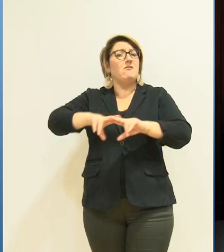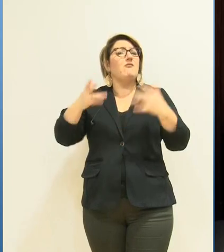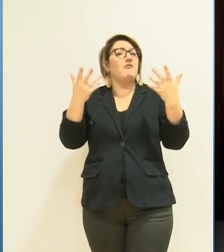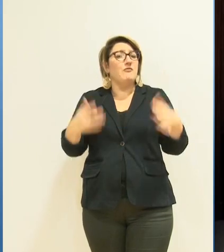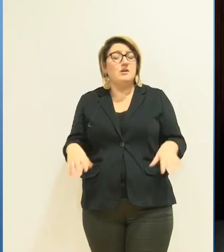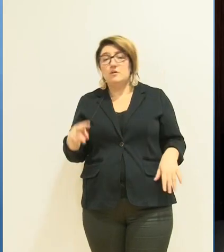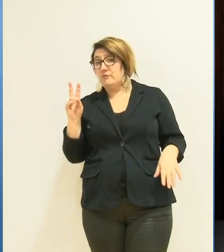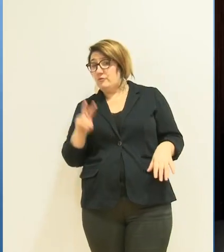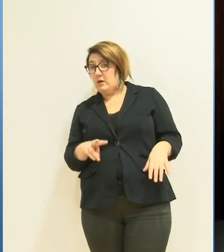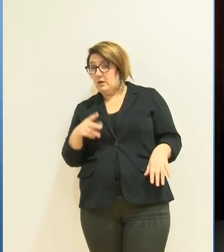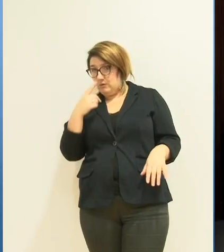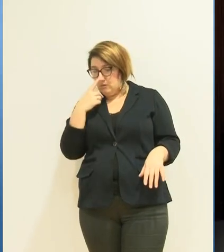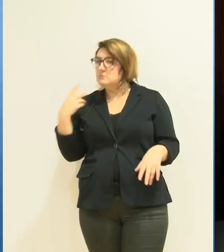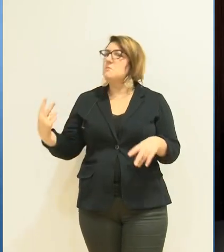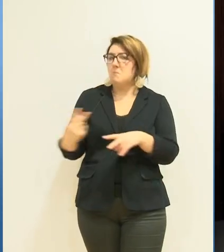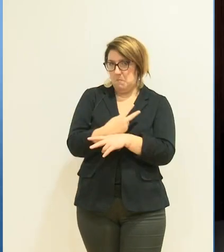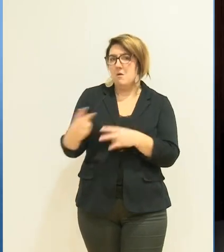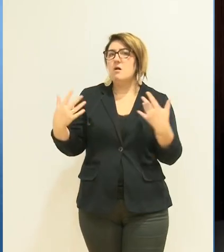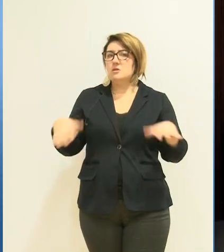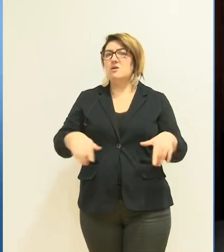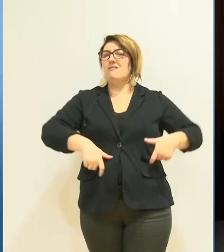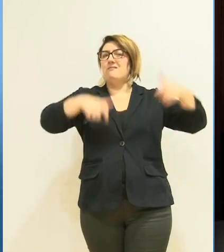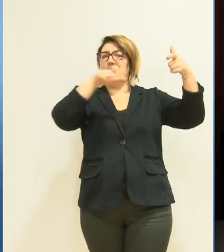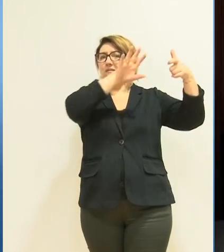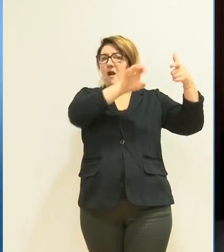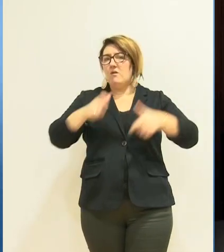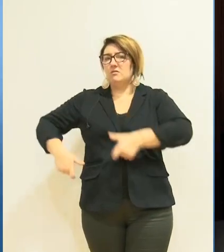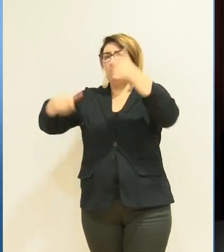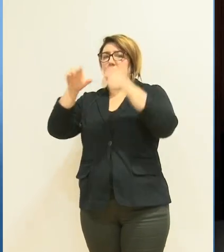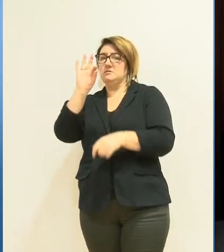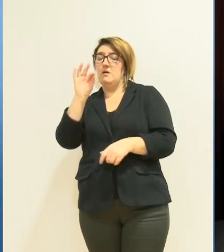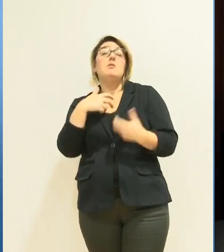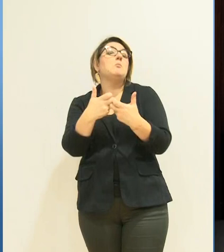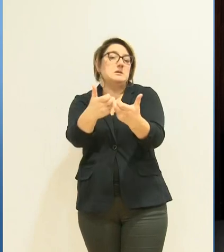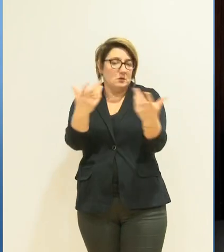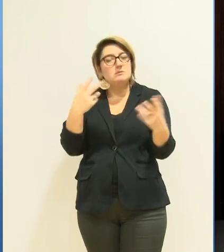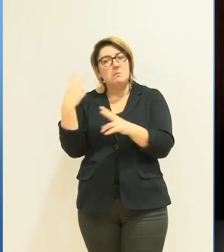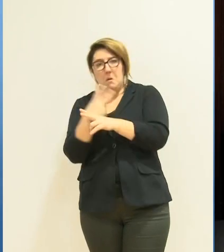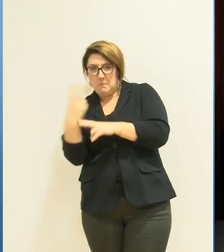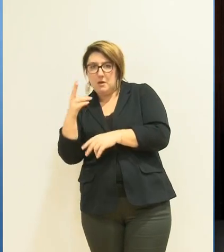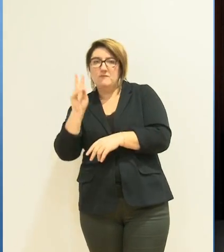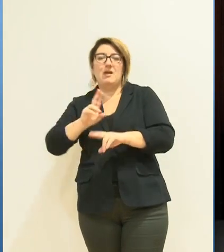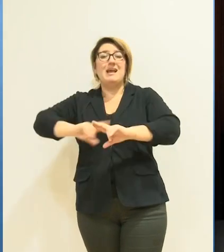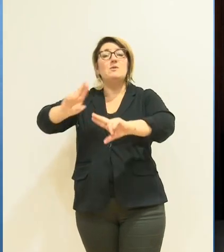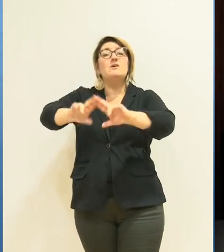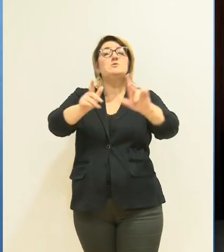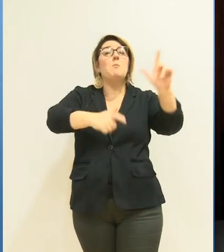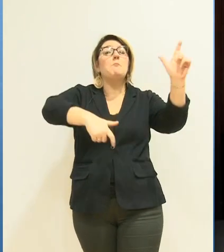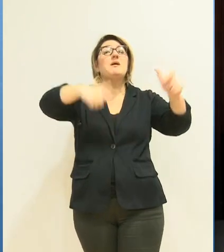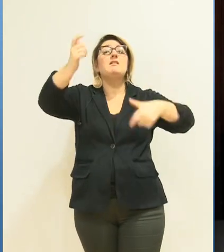n'est pas quelque chose de négligeable sur le 40 et 50 j'en prends je prends ça pour exemple ce qui va être fait sur la rénovation des bâtiments